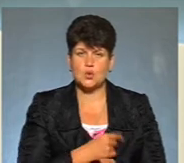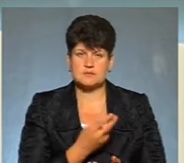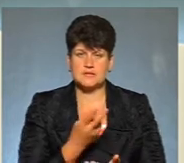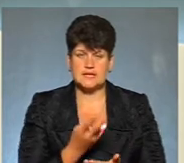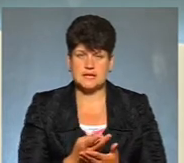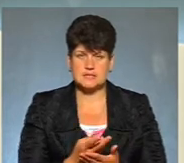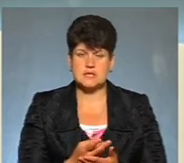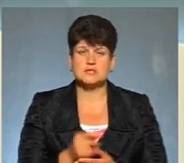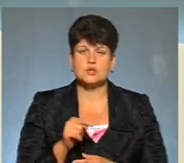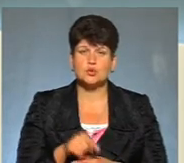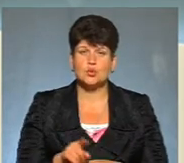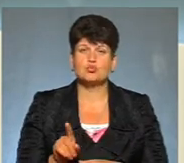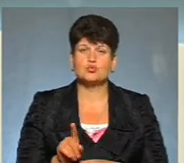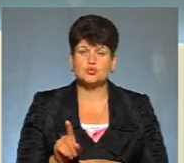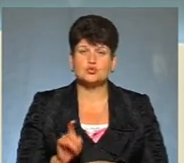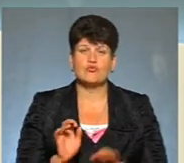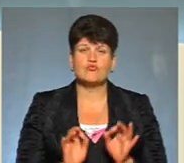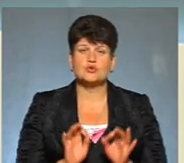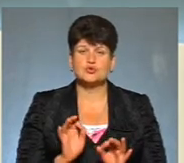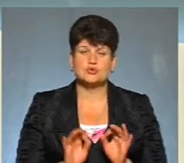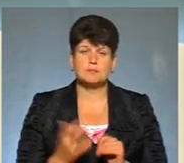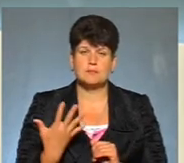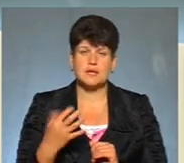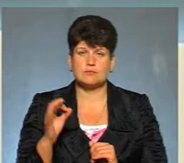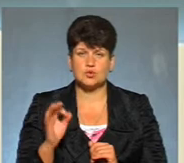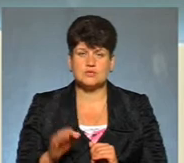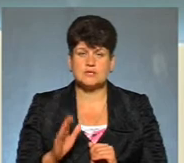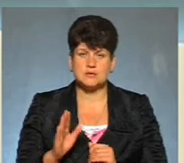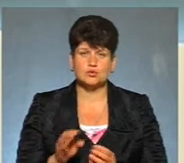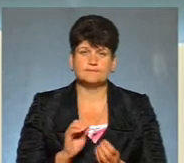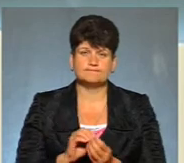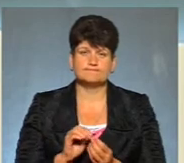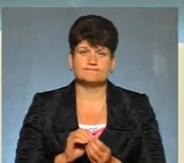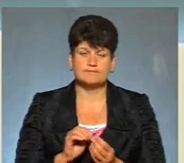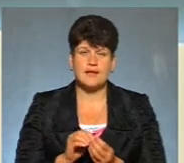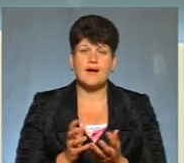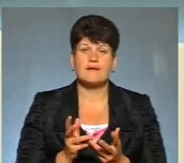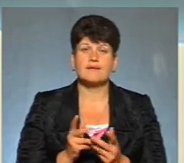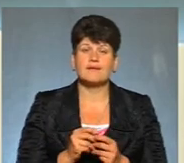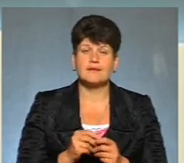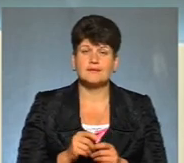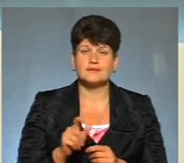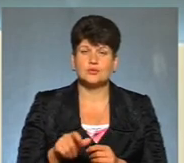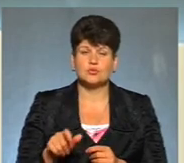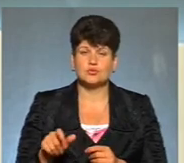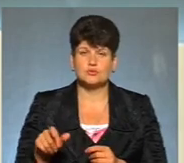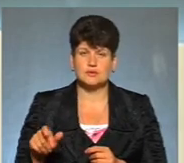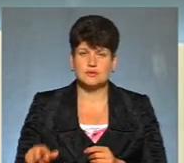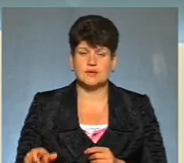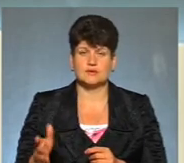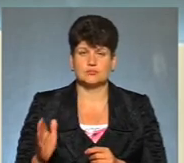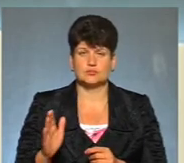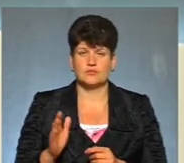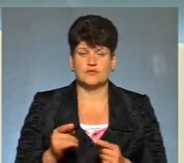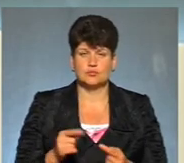госпіталізації, тому що відсоток 5% буде сталим, але кількість людей в цих 5% відповідно